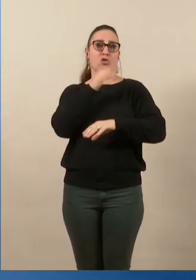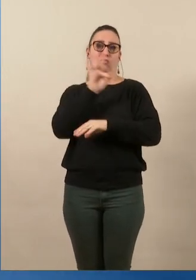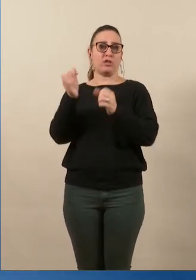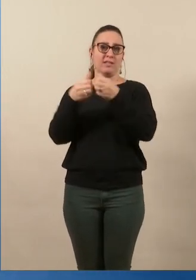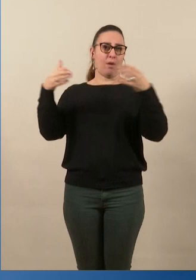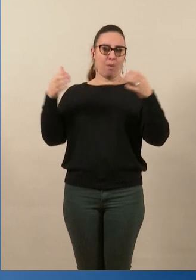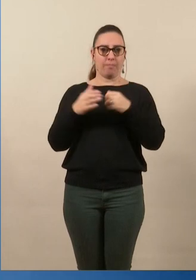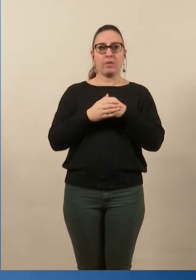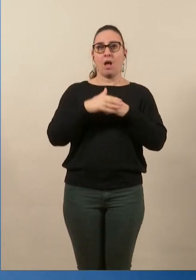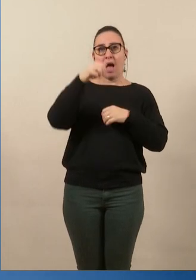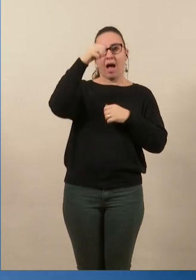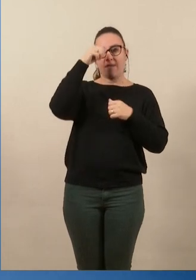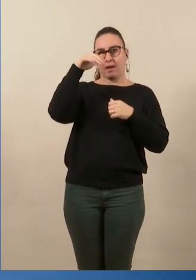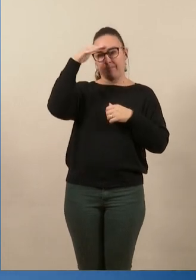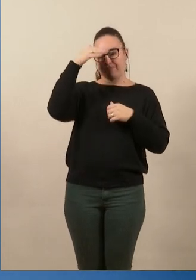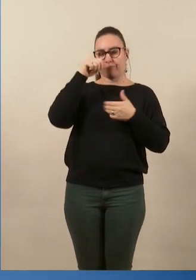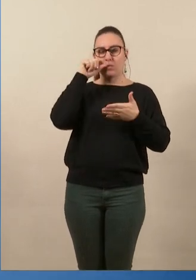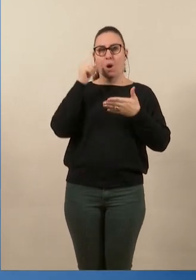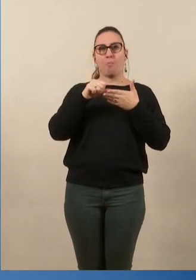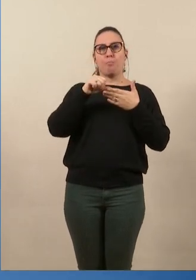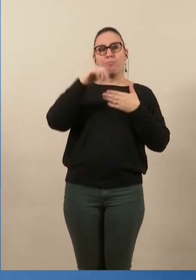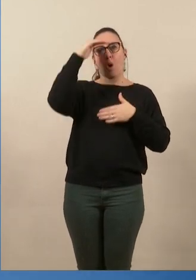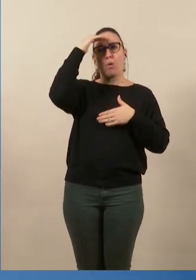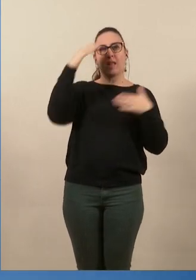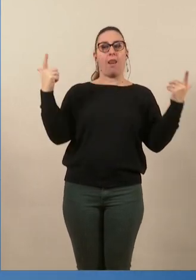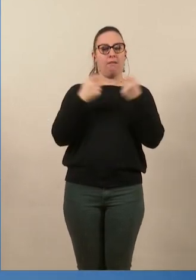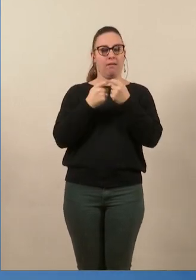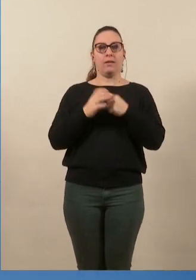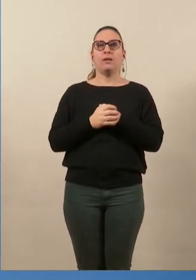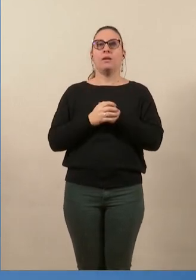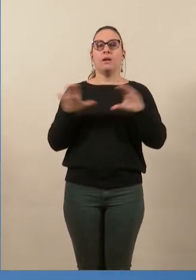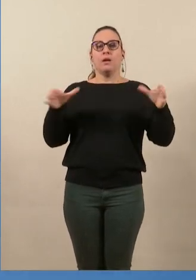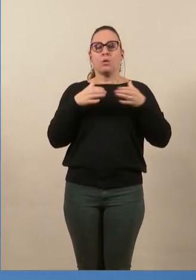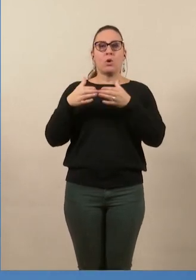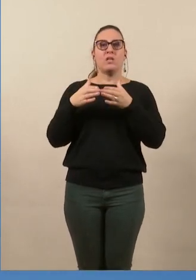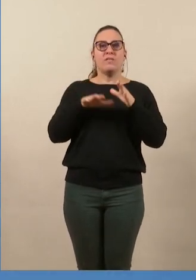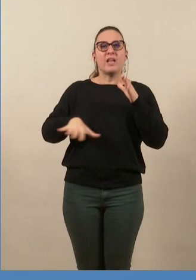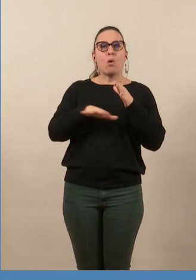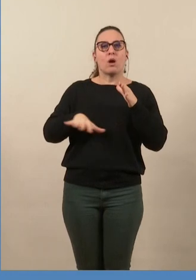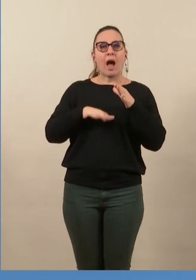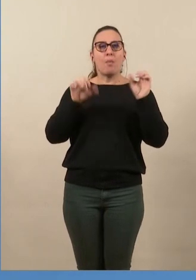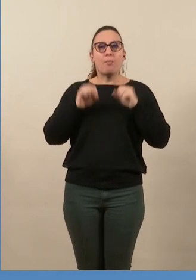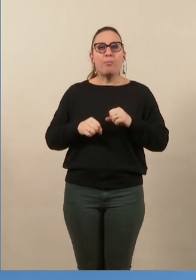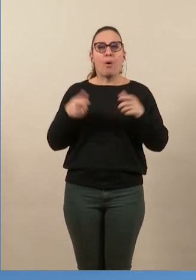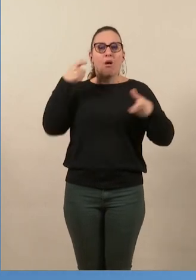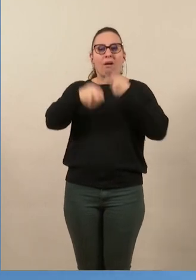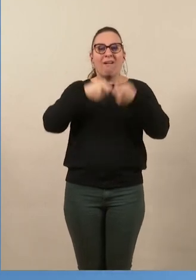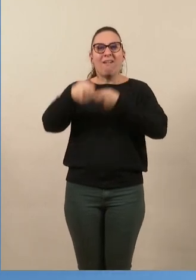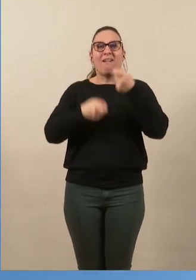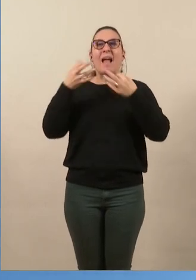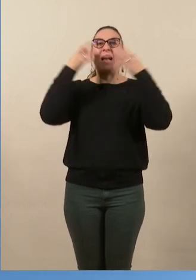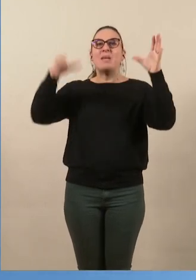mené avec la Banque Postale qui a donc qui s'appelle collectivité locale comment financer l'accélération des investissements